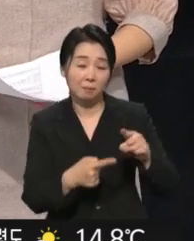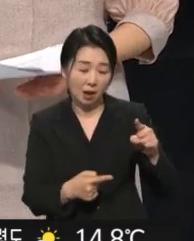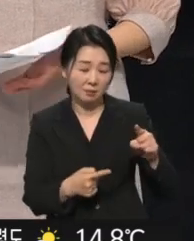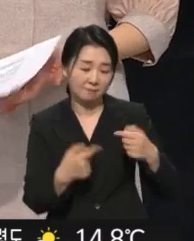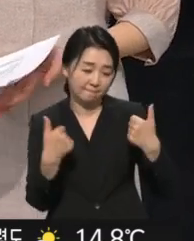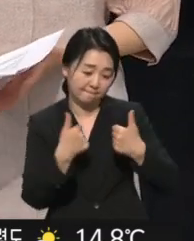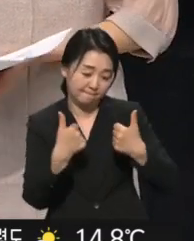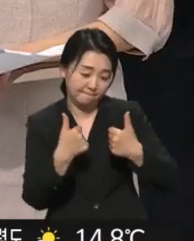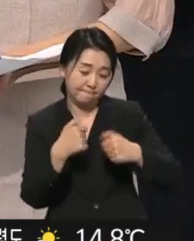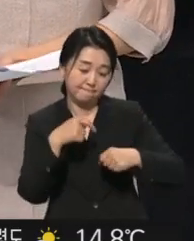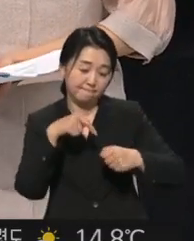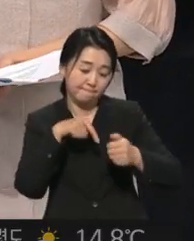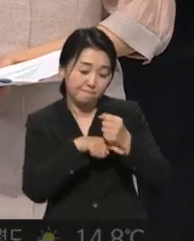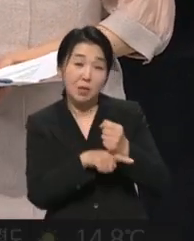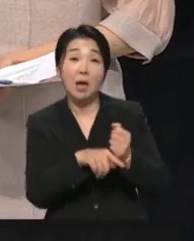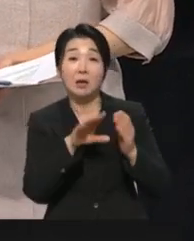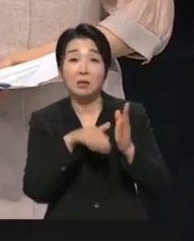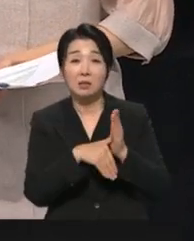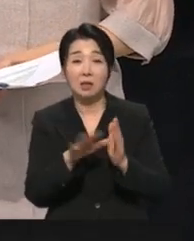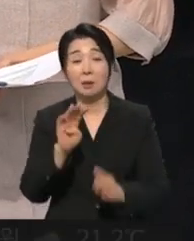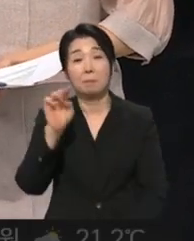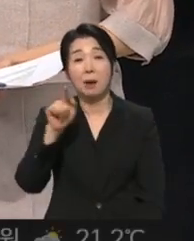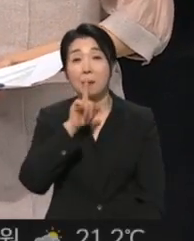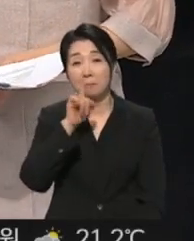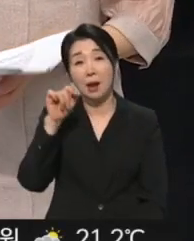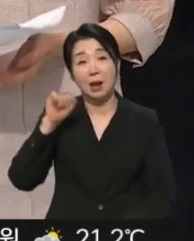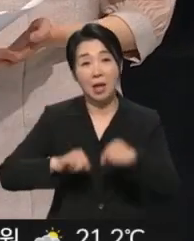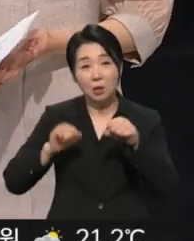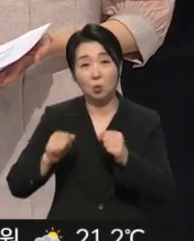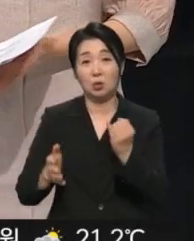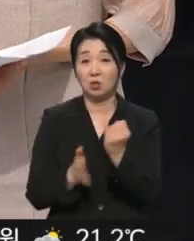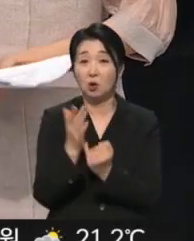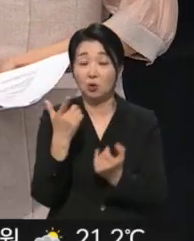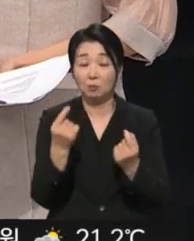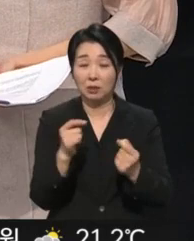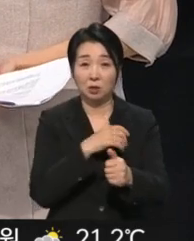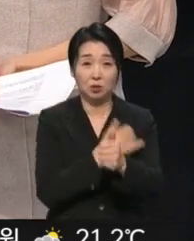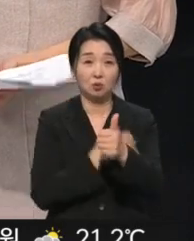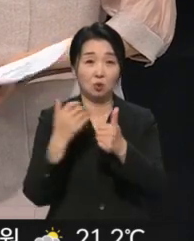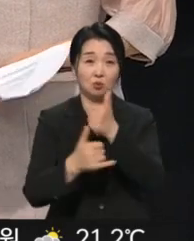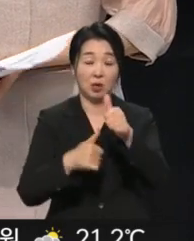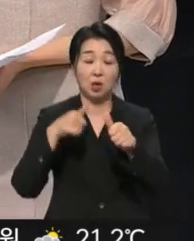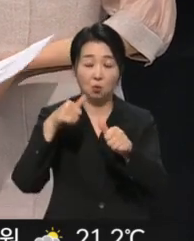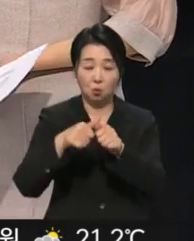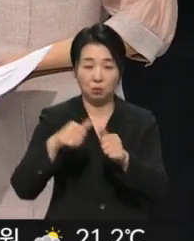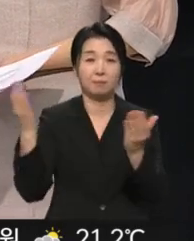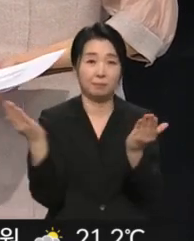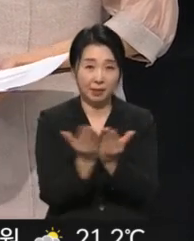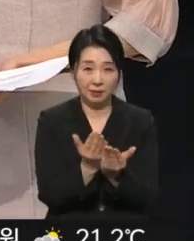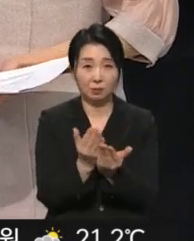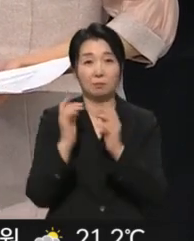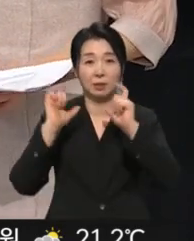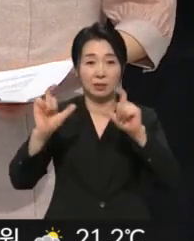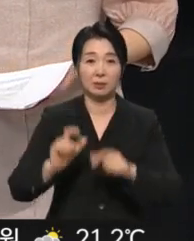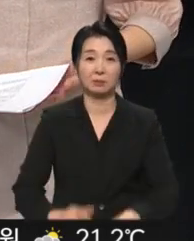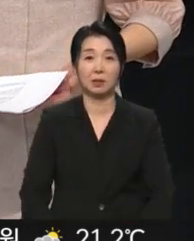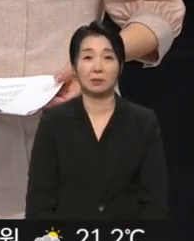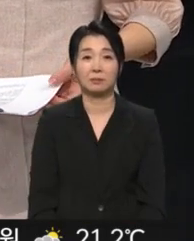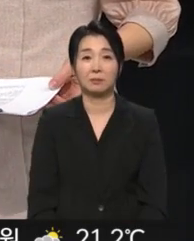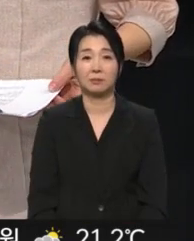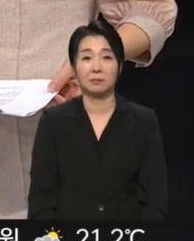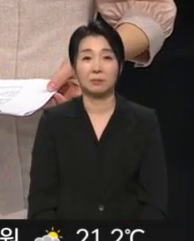넘는 심리 끝에 법원은 박 전 시장의 말과 행동은 성희롱이며 인권위의 권고는 적법하다고